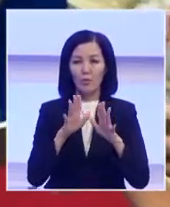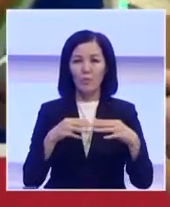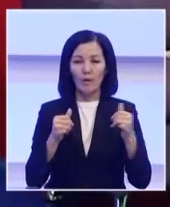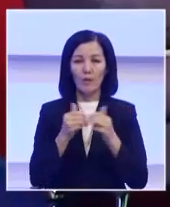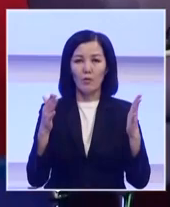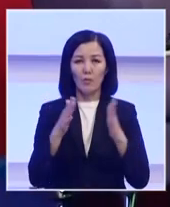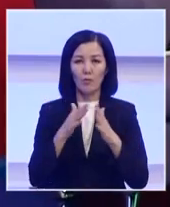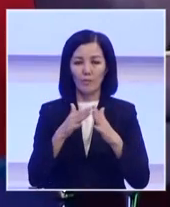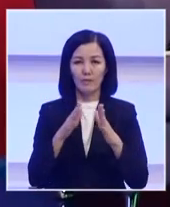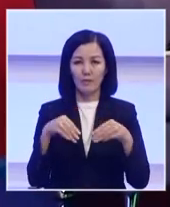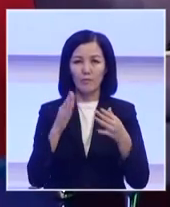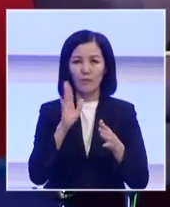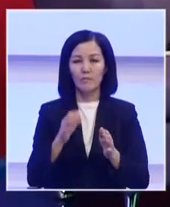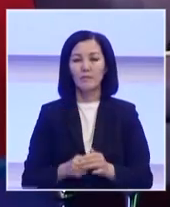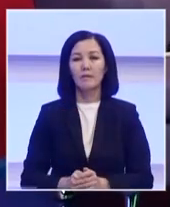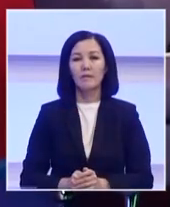етті. Бәрекелді.